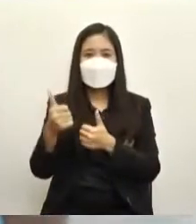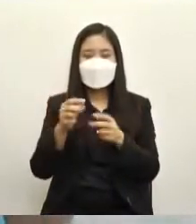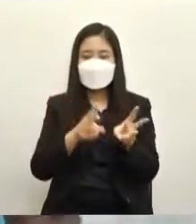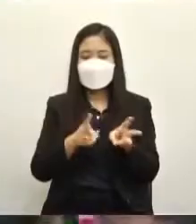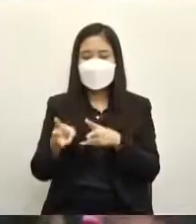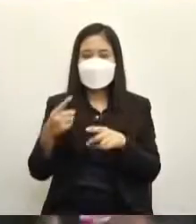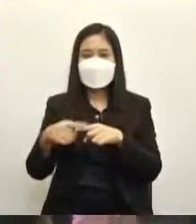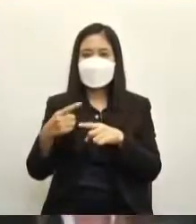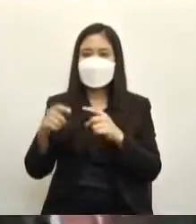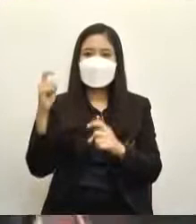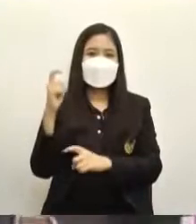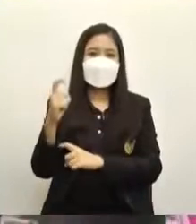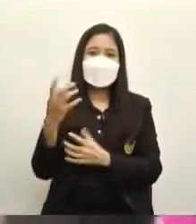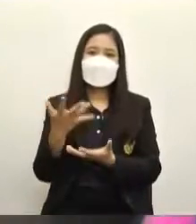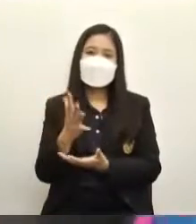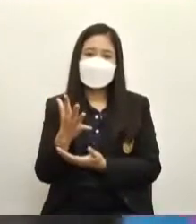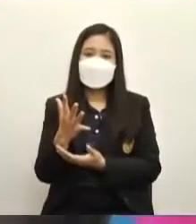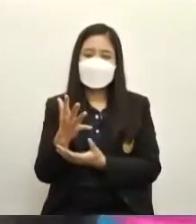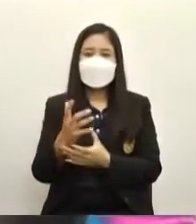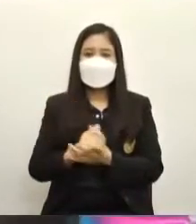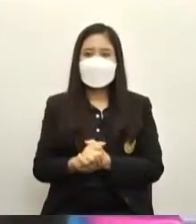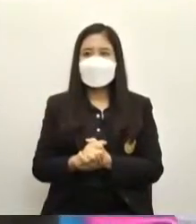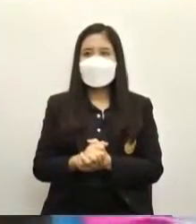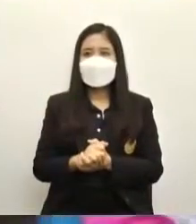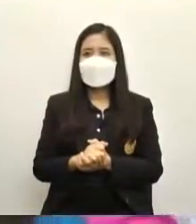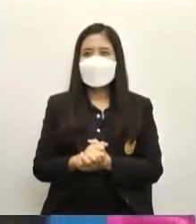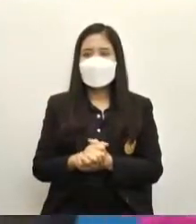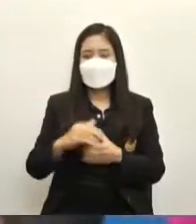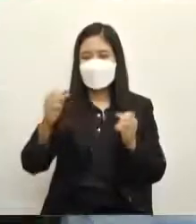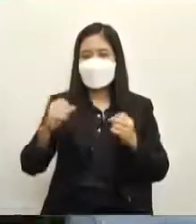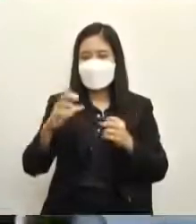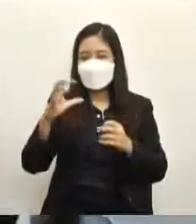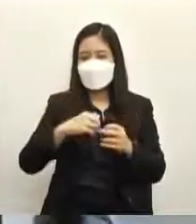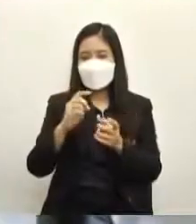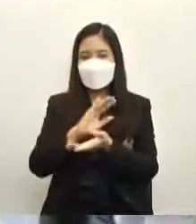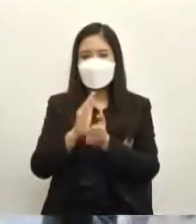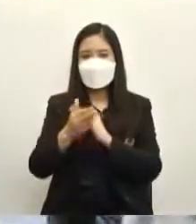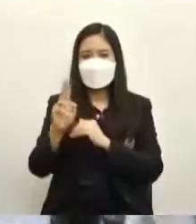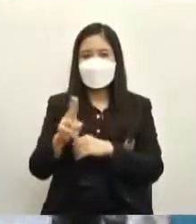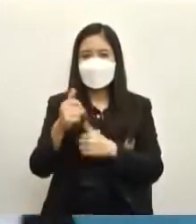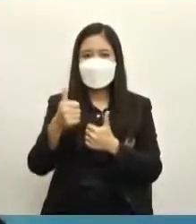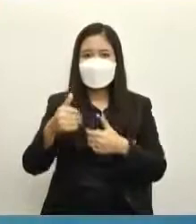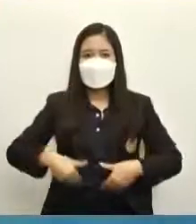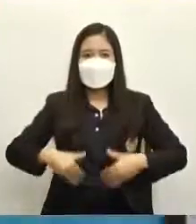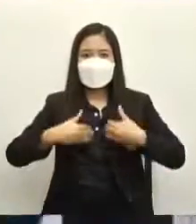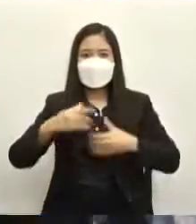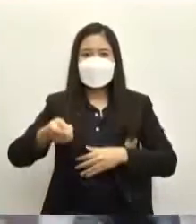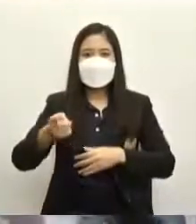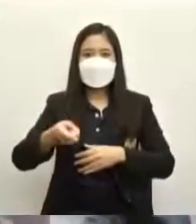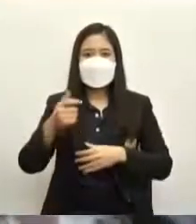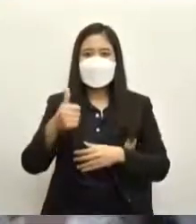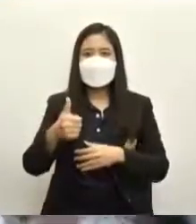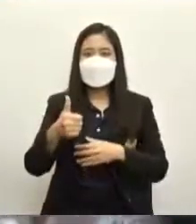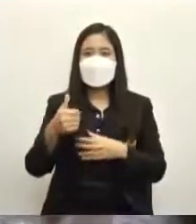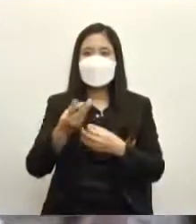อันตรายกับผู้ประสบภัยในภายหลังสามารถนำไปใช้ได้กับในชีวิตประจำวันเช่นอาจจะพบประสบเห